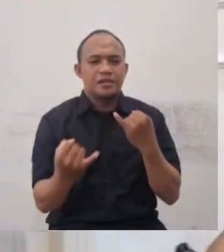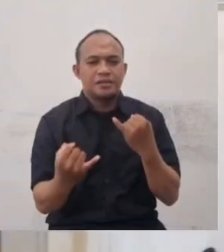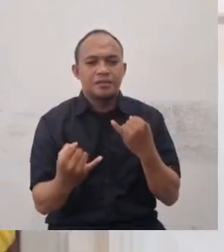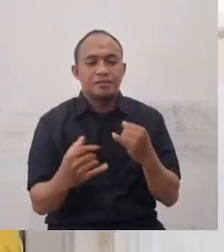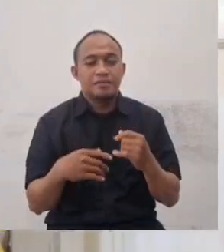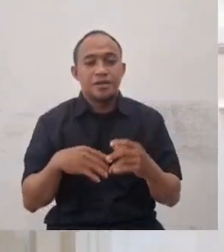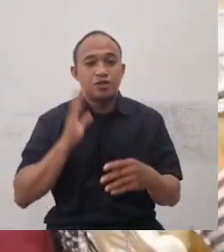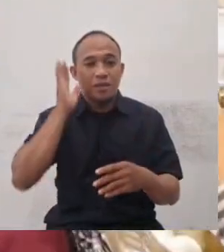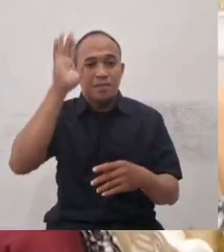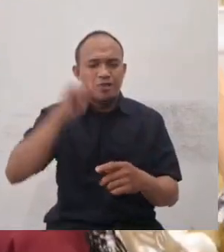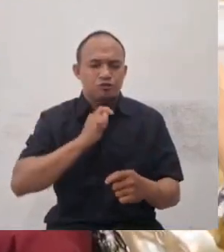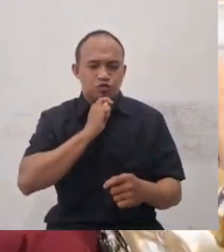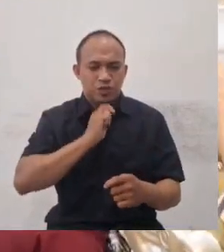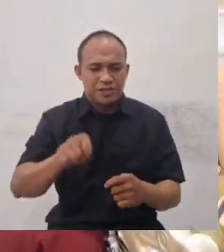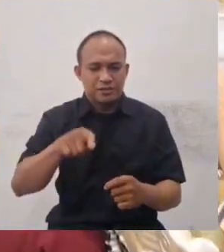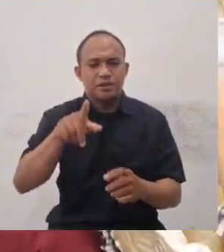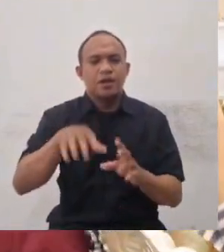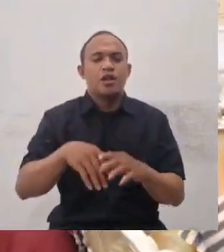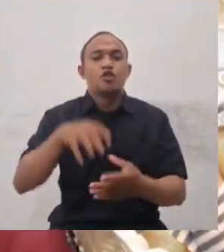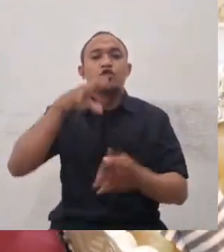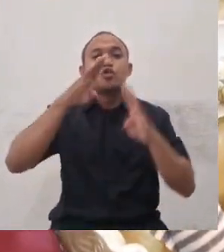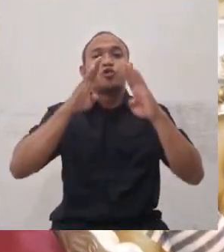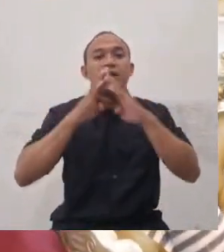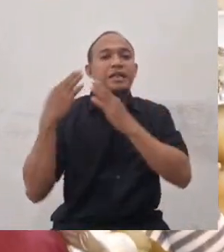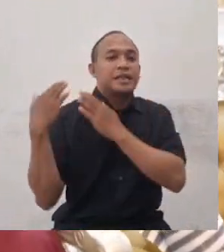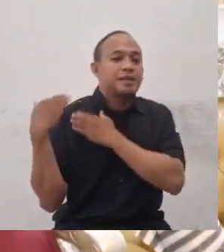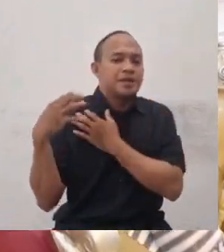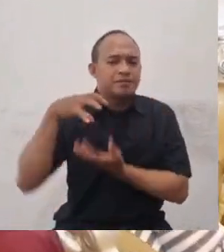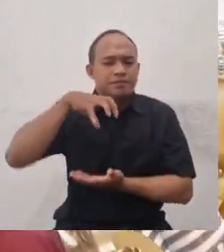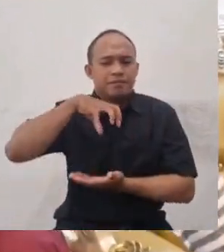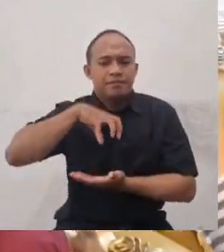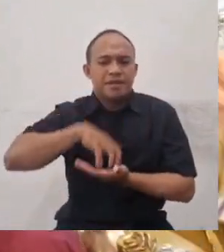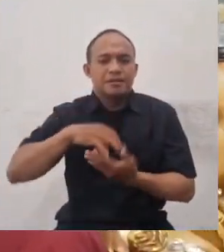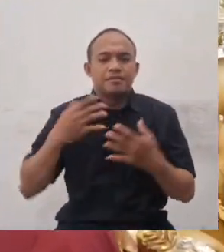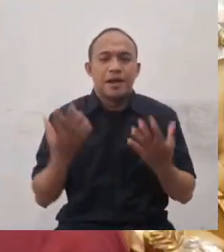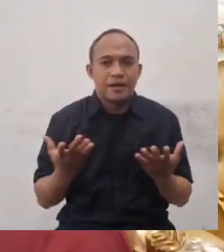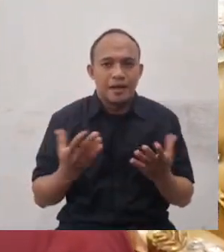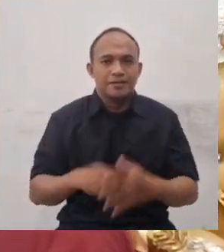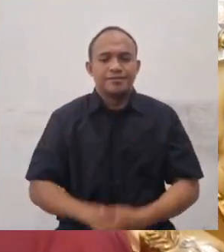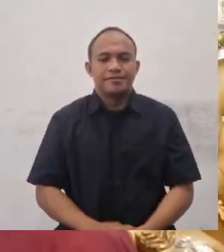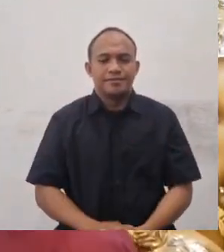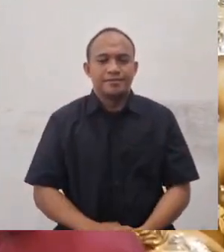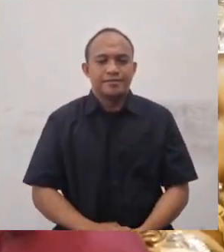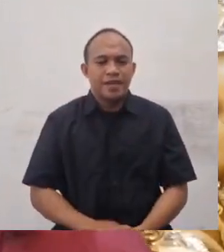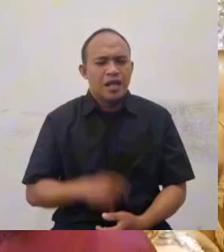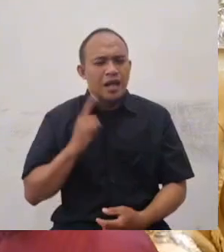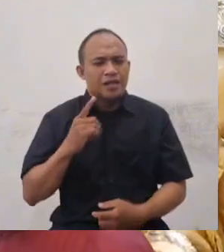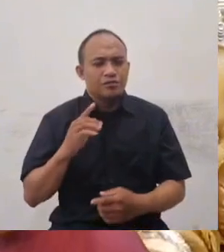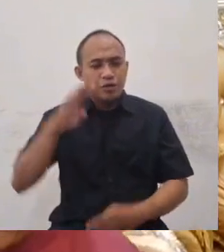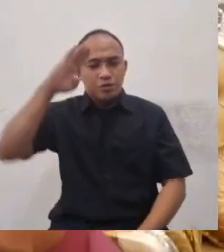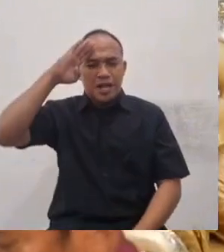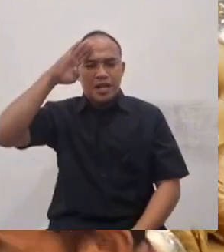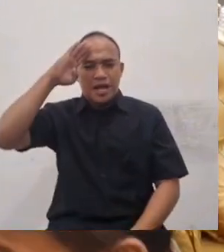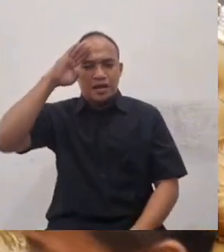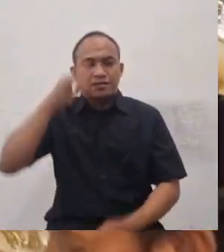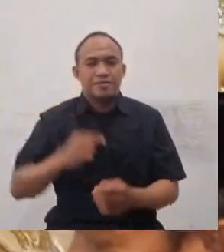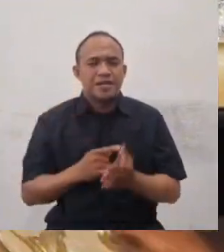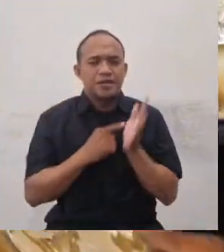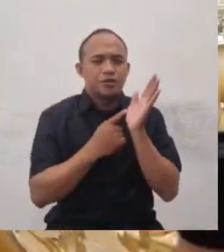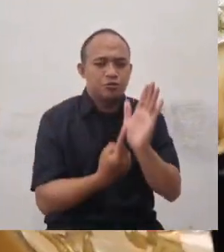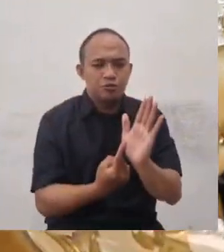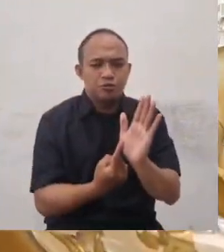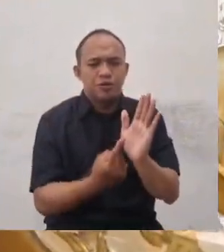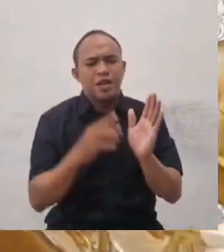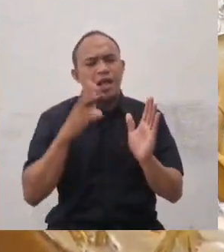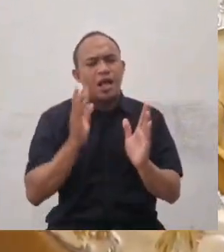berakhir masa tugasnya dari rumah jabatan ke kediaman pribadi. Selain itu, upacara ini juga sebagai